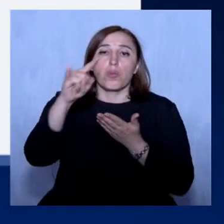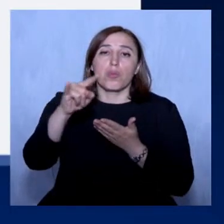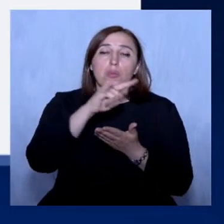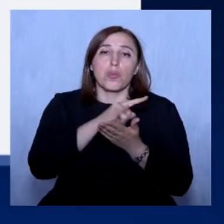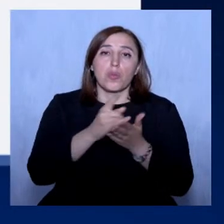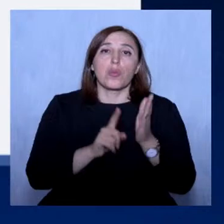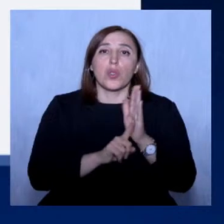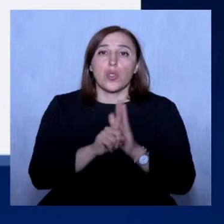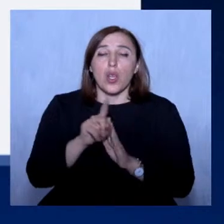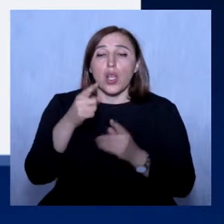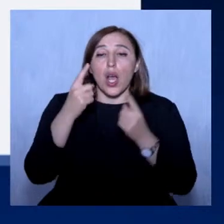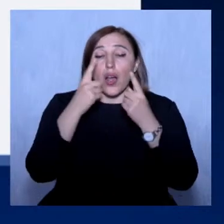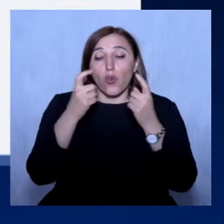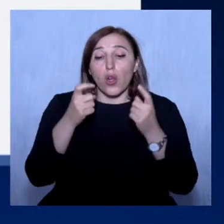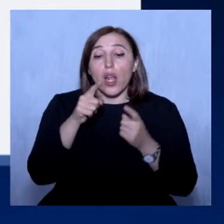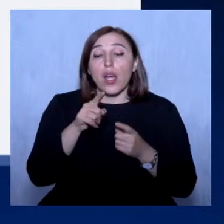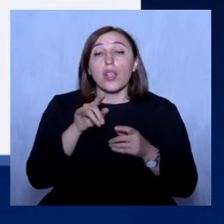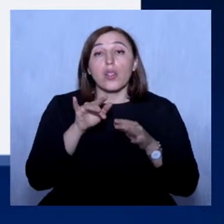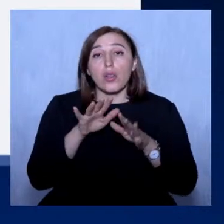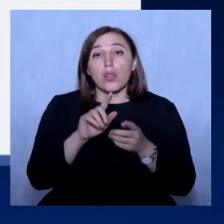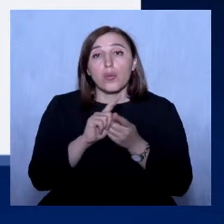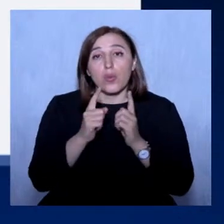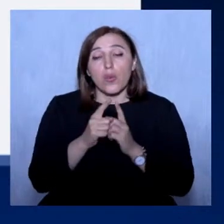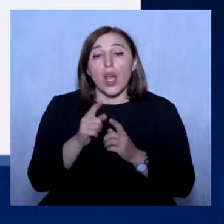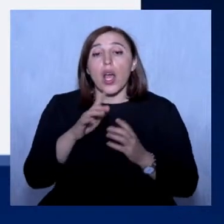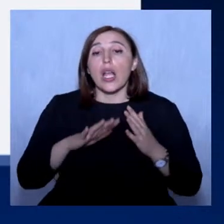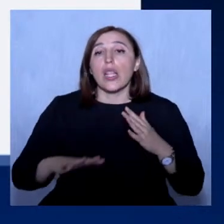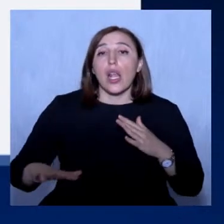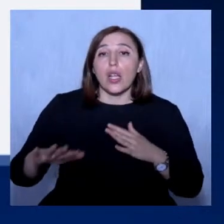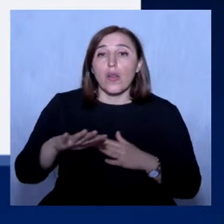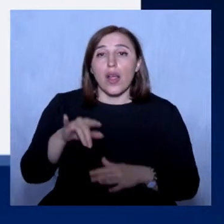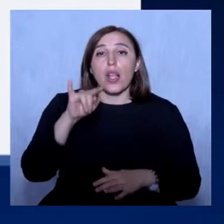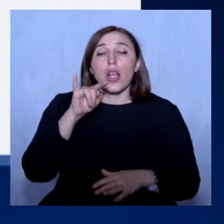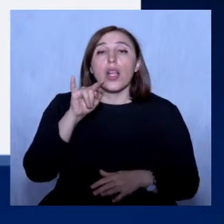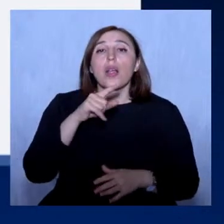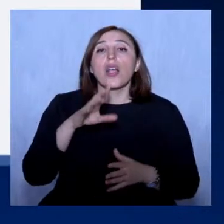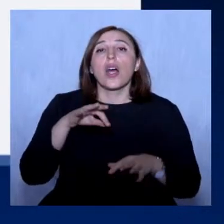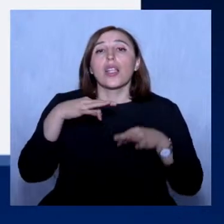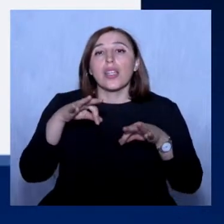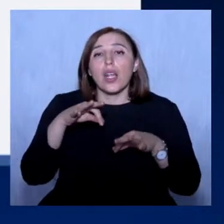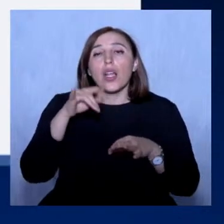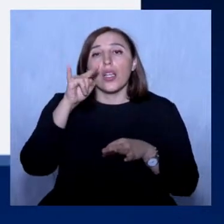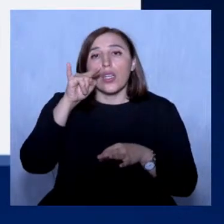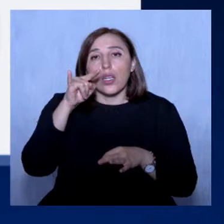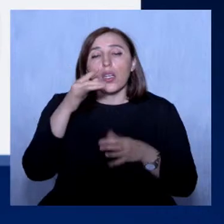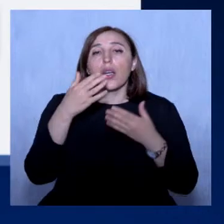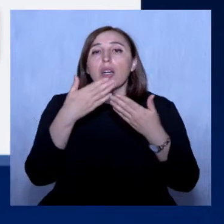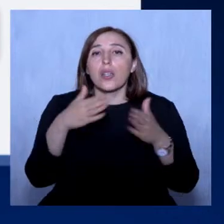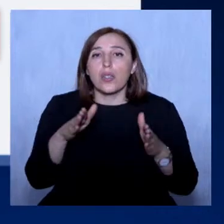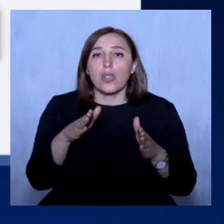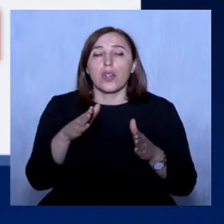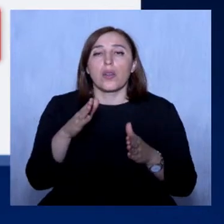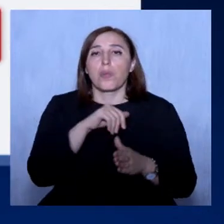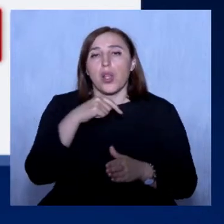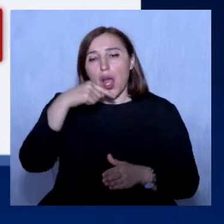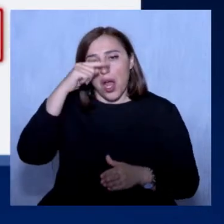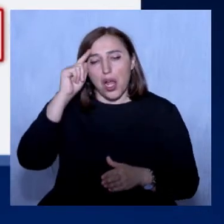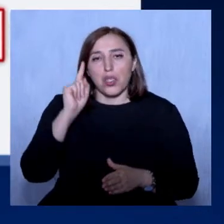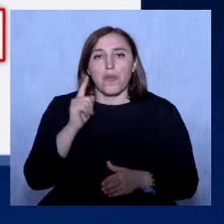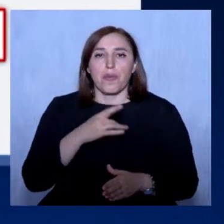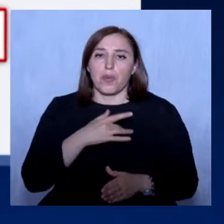Հայտարարելով, որ այդ կայլը ծույց է տալիս տարացաշրջանում տրանսպորտային հաղորդակություններն ապաշրջապակելու ադրբեջանի վջրական